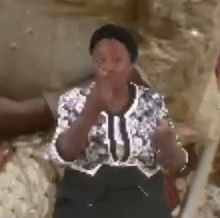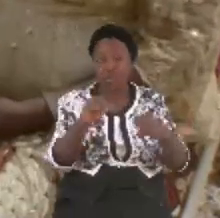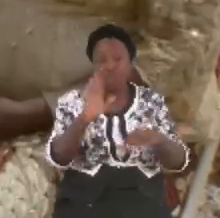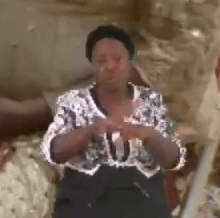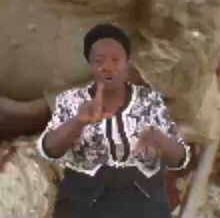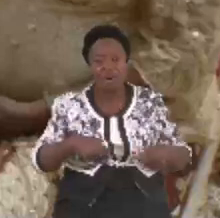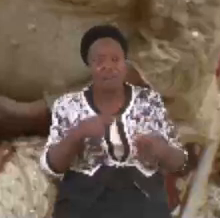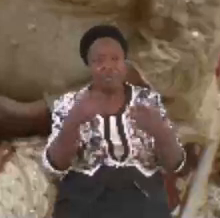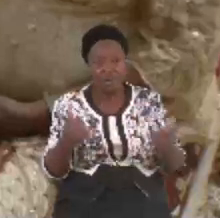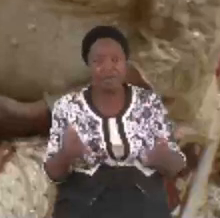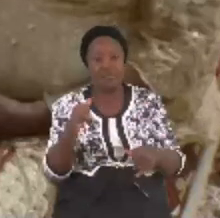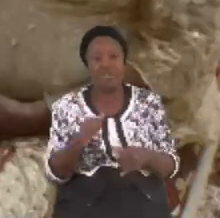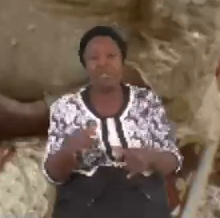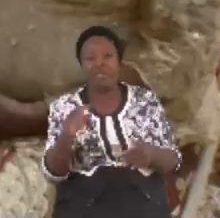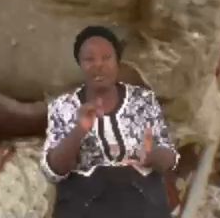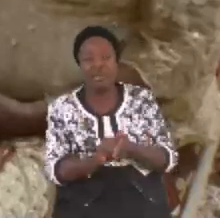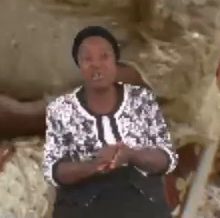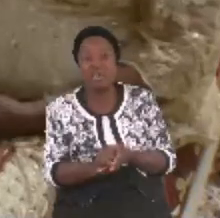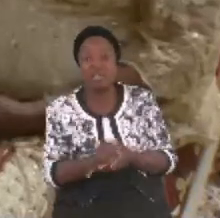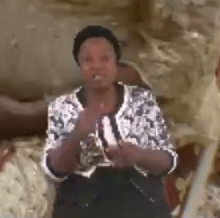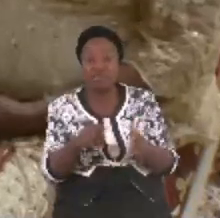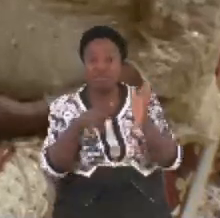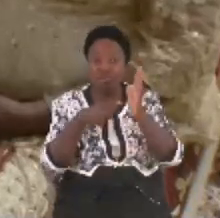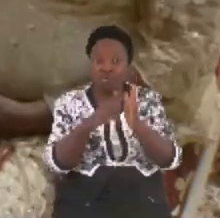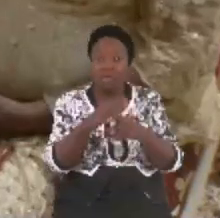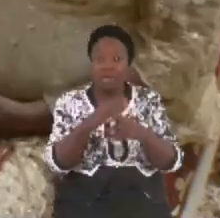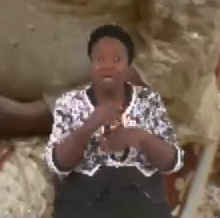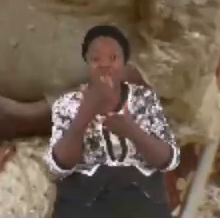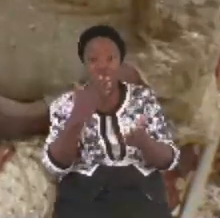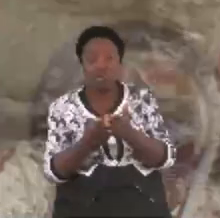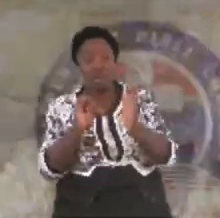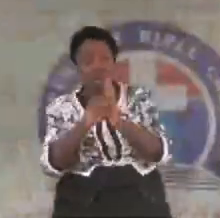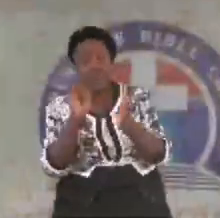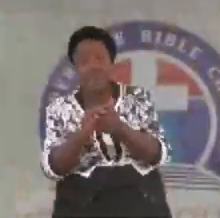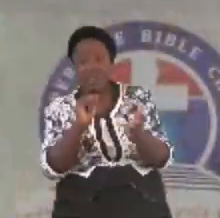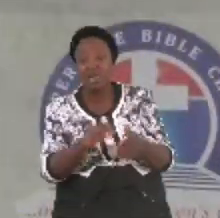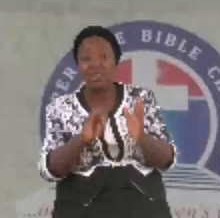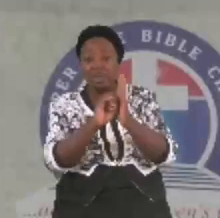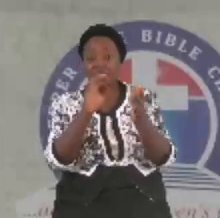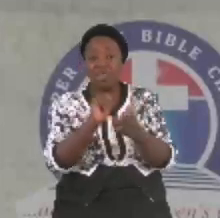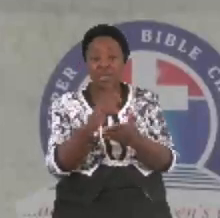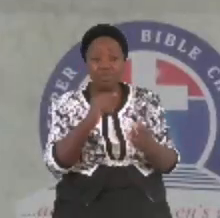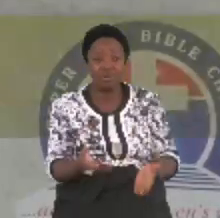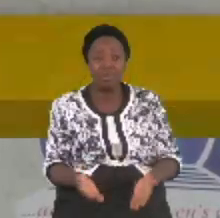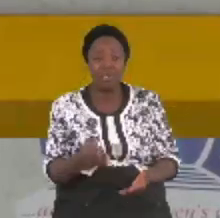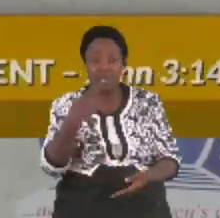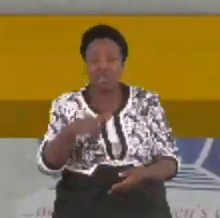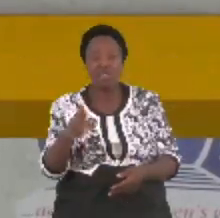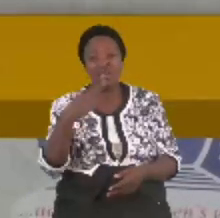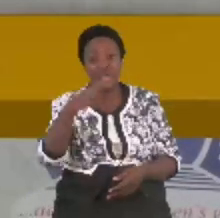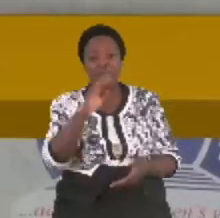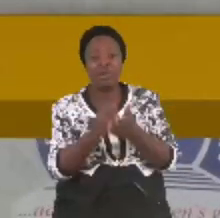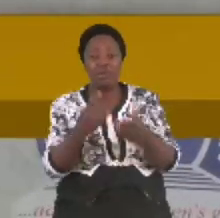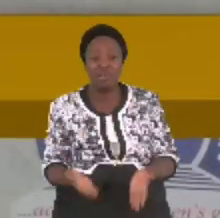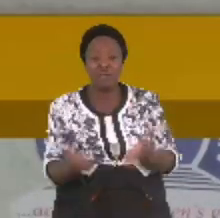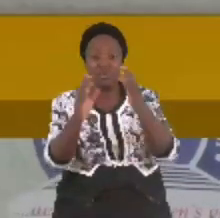dans ta vie. Cette chose, symbolisée par ce serpent qui a été élevé, et leur maladie, tout leur